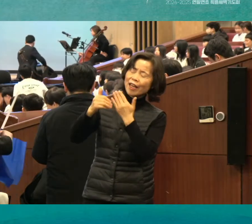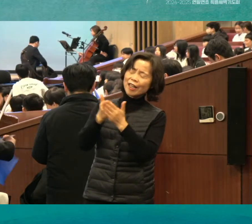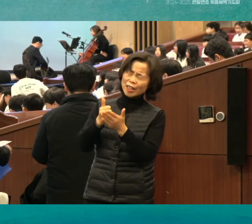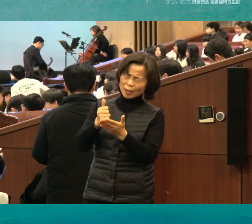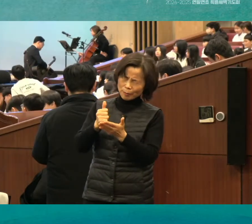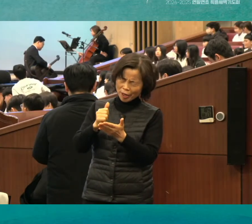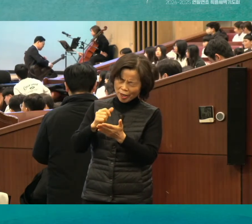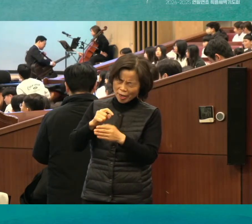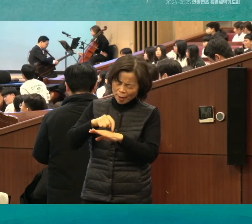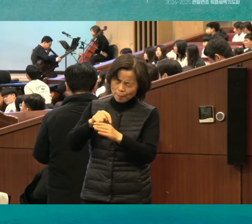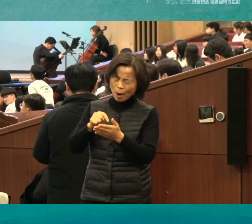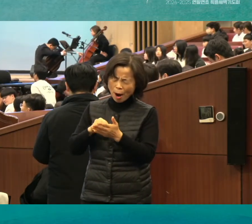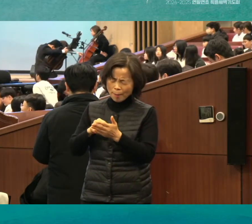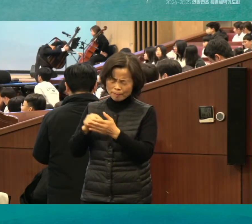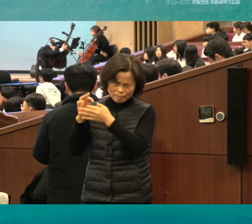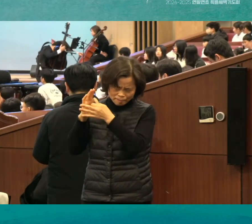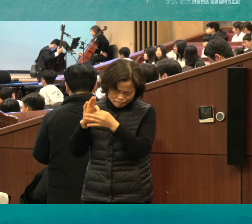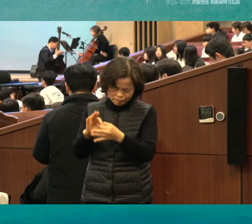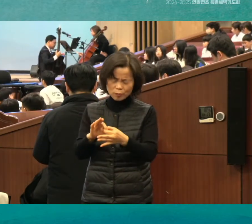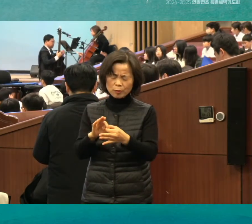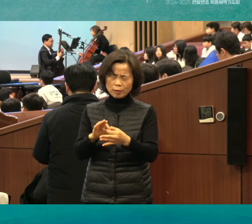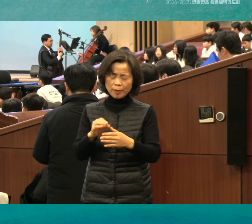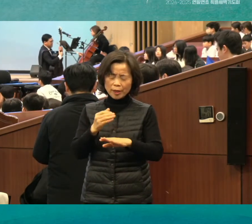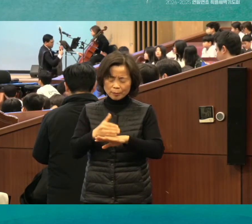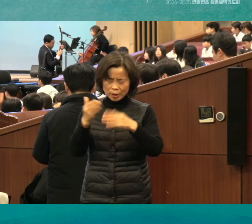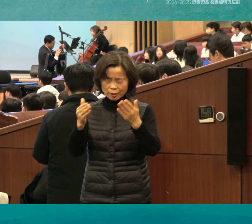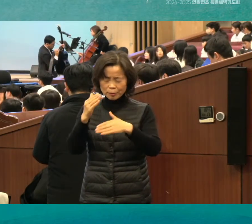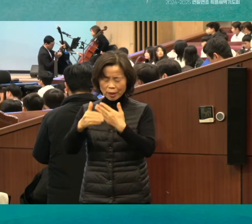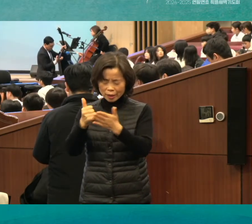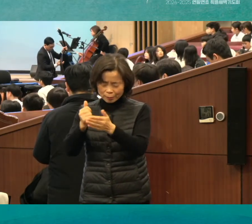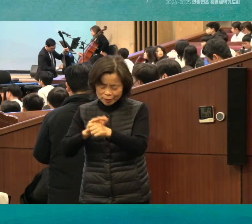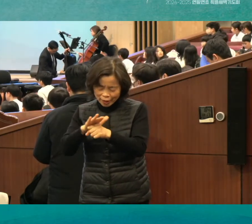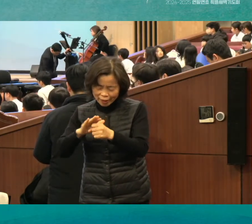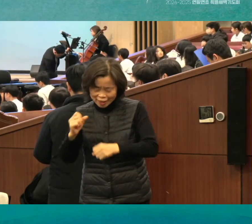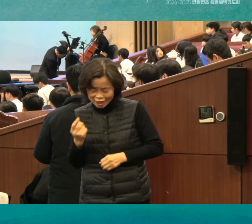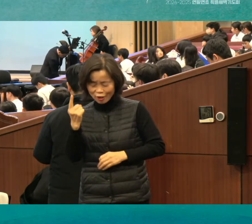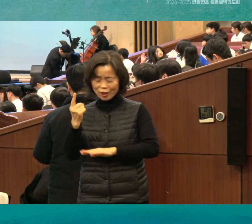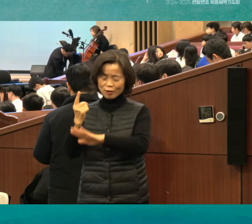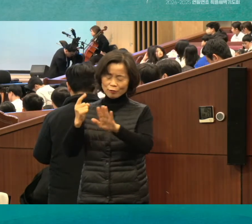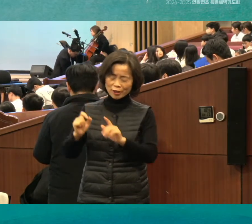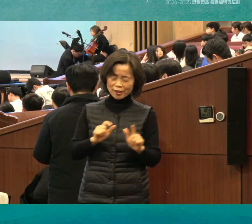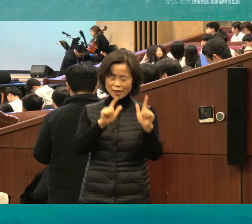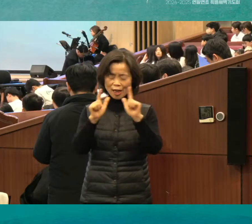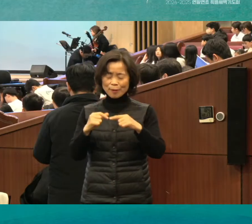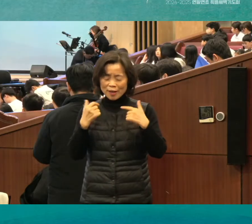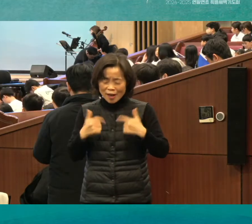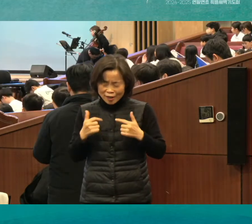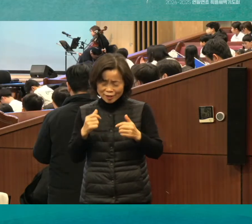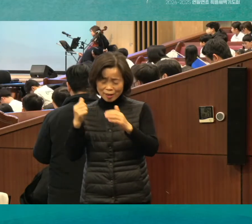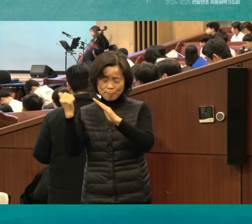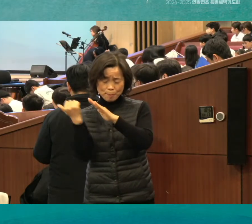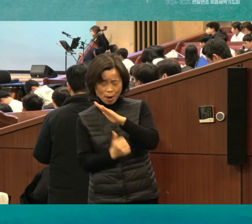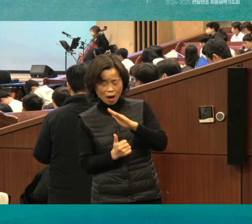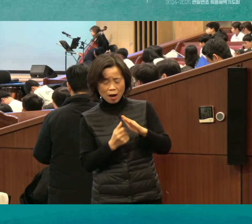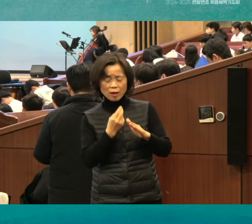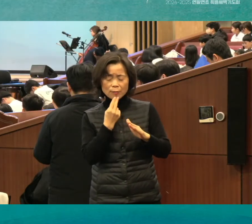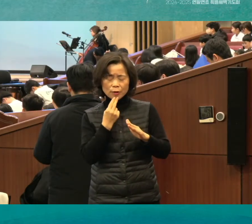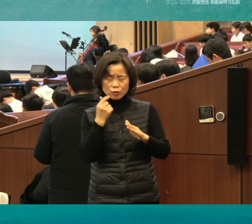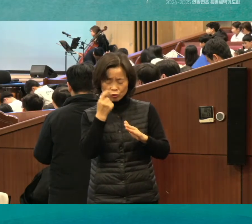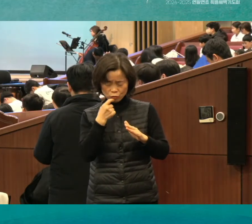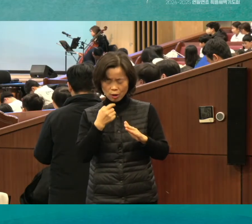끝이 없음에 주님 감사합니다. 그 하나님의 사랑 때문에 우리의 삶은 언제나 실패가 없는 인생인 줄로